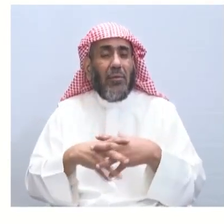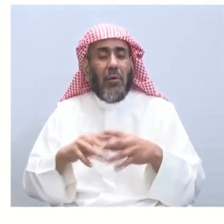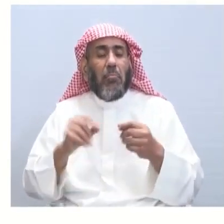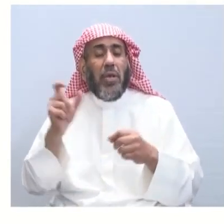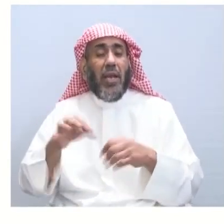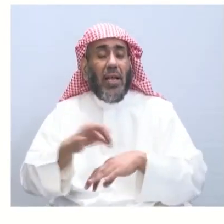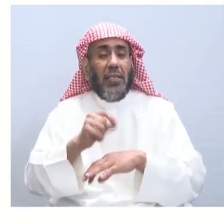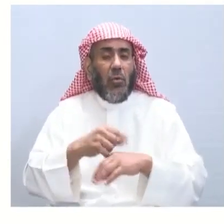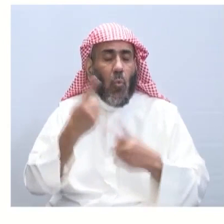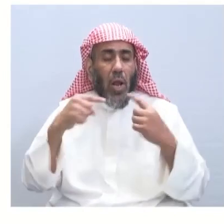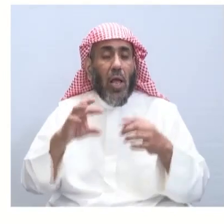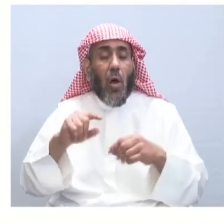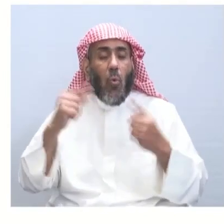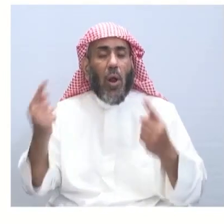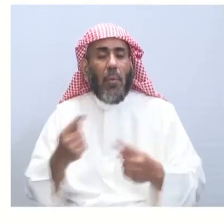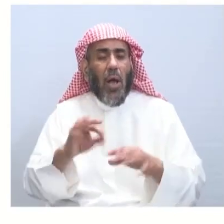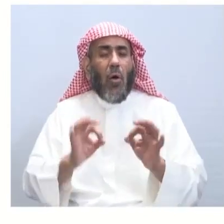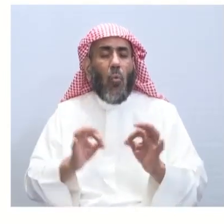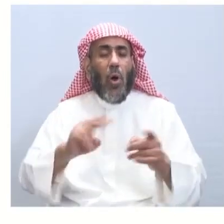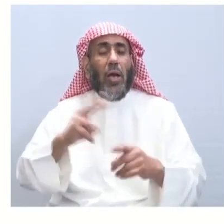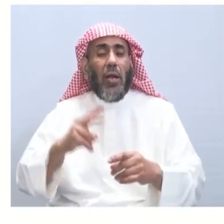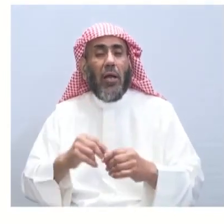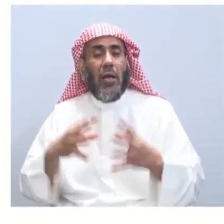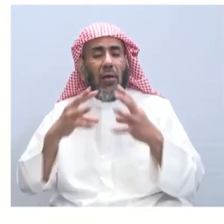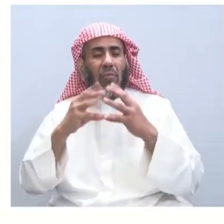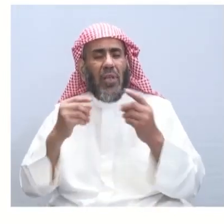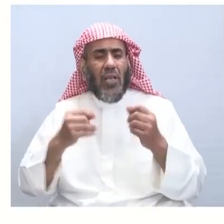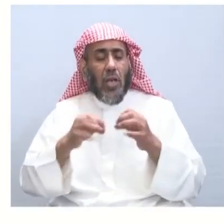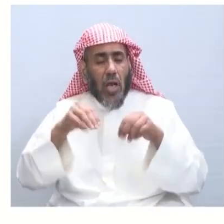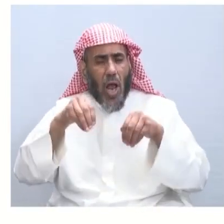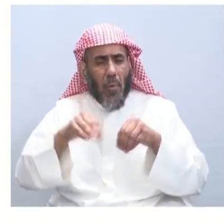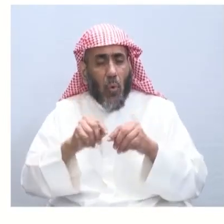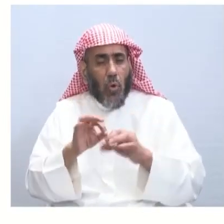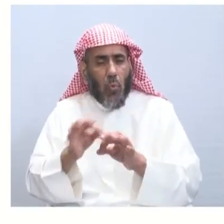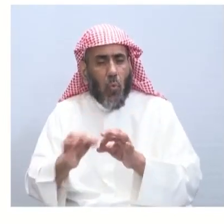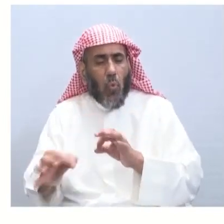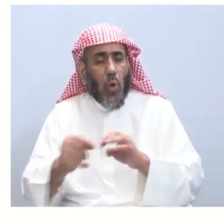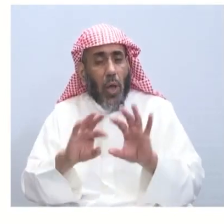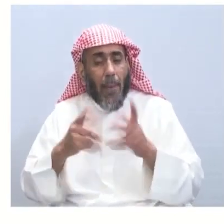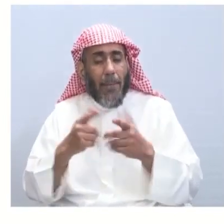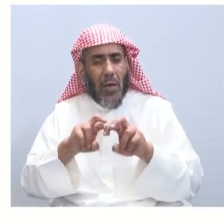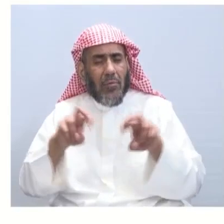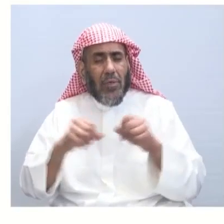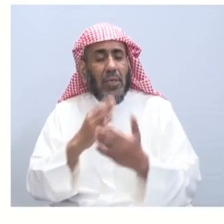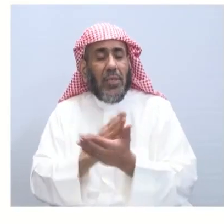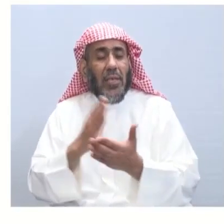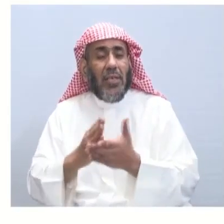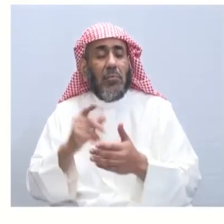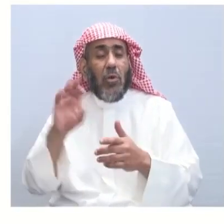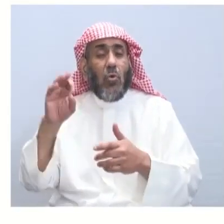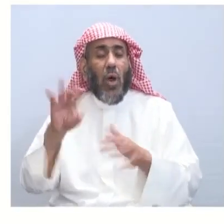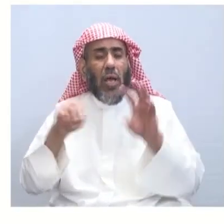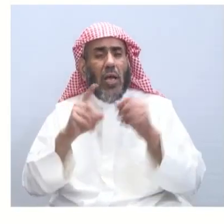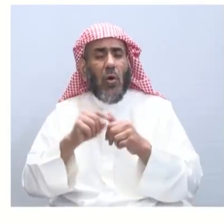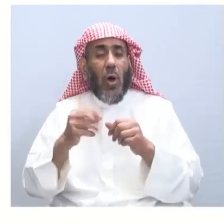بالناس والحياه بيئه وغيرها في تحليل عميق وتتبع التفاصيل وهي اما طبعا تنقسم ايضا الروايه